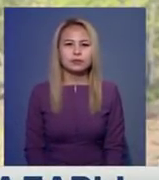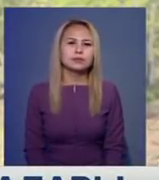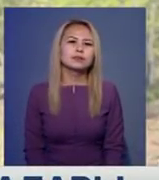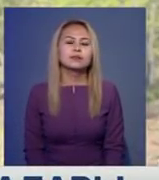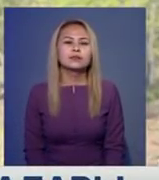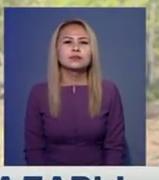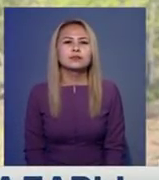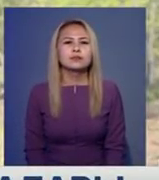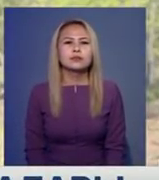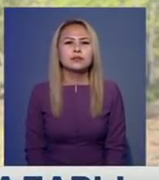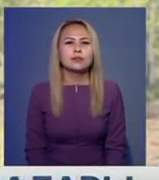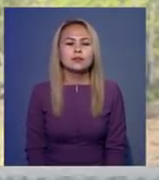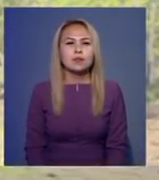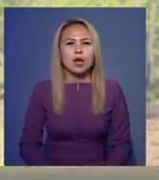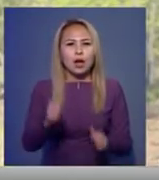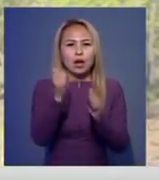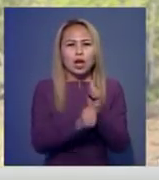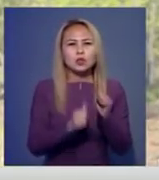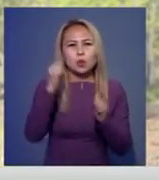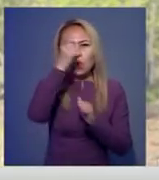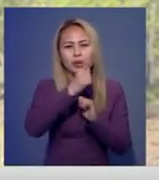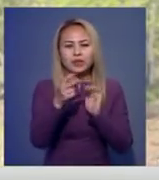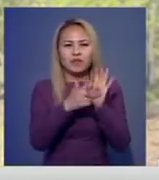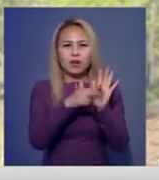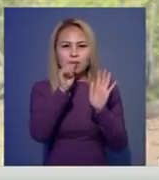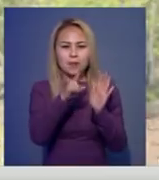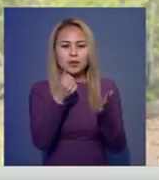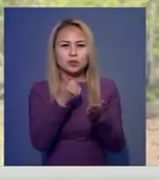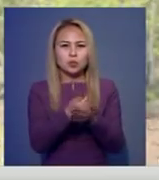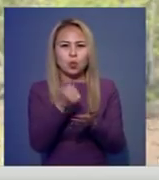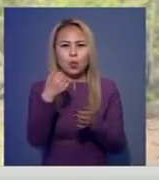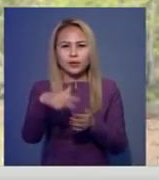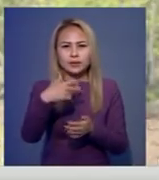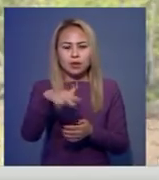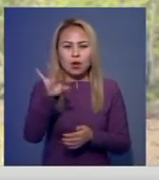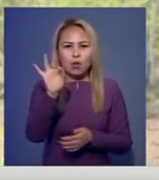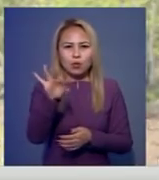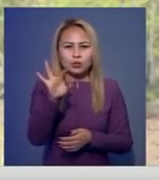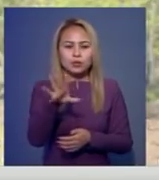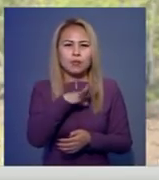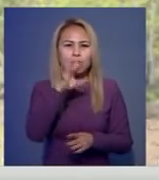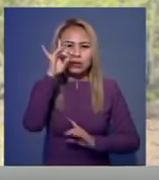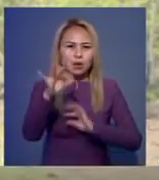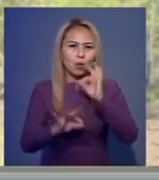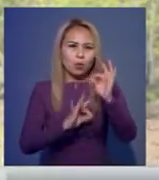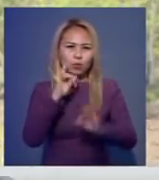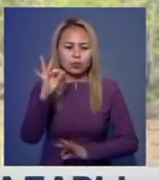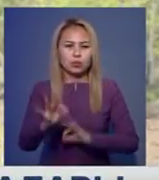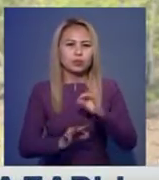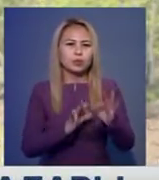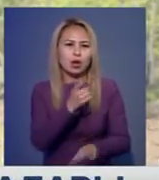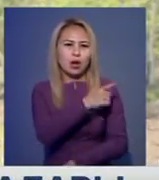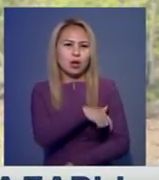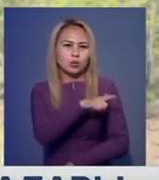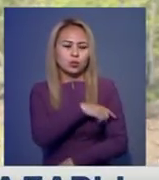Жыл сайын 8 сәуірден 30 қазанға дейін бізде тәулік бойы